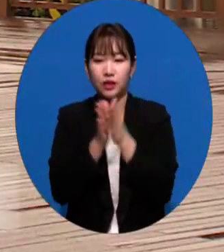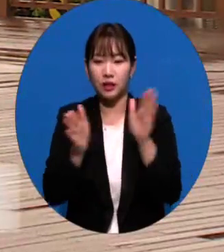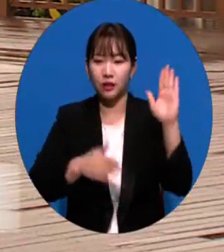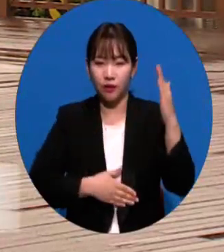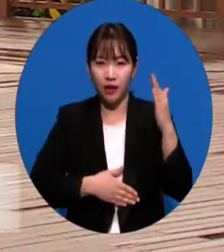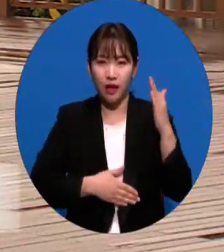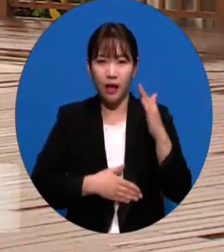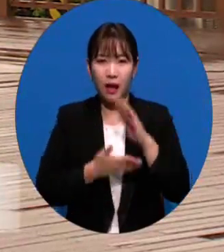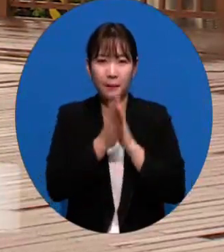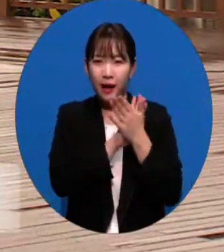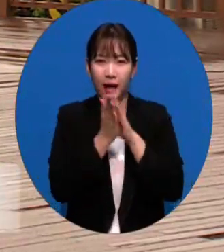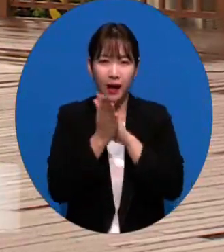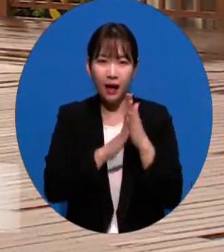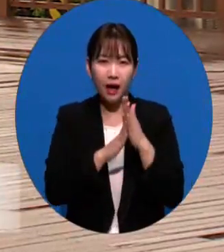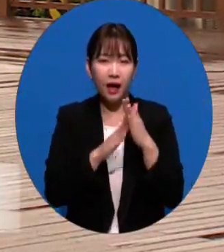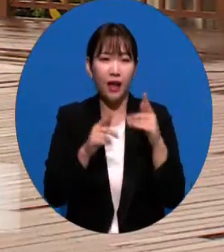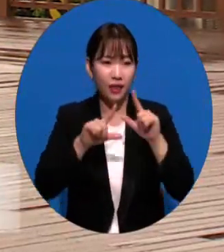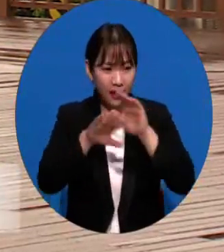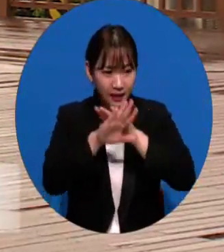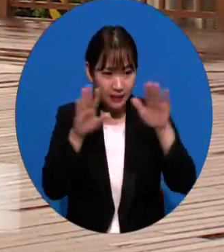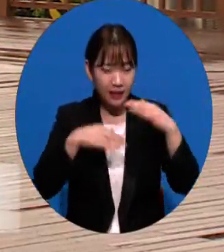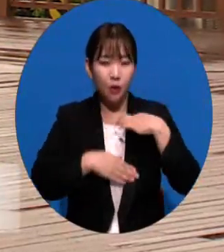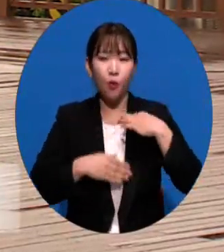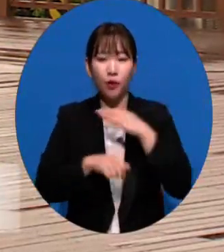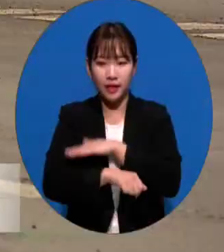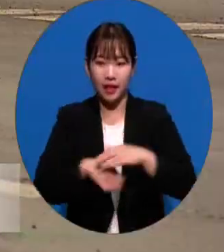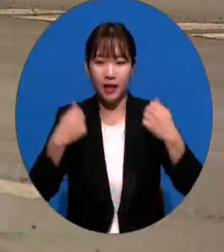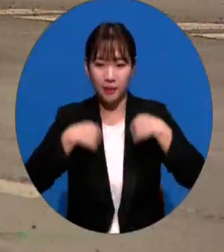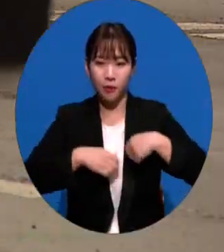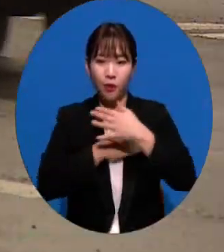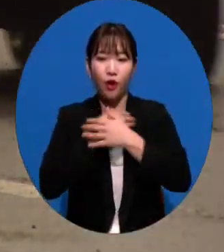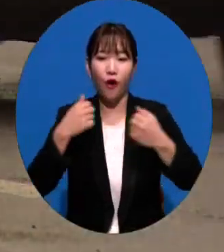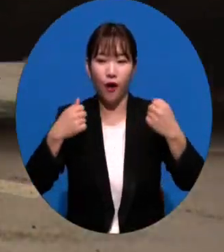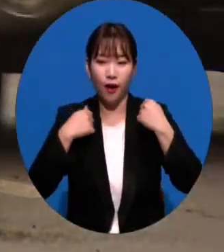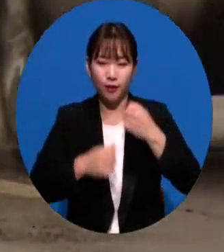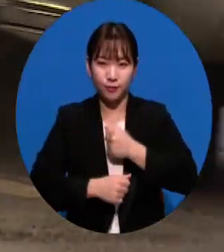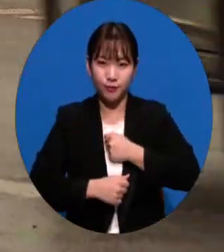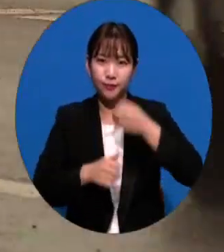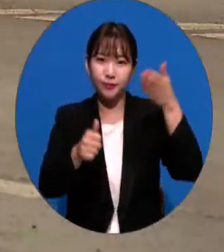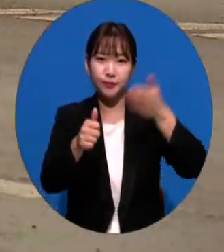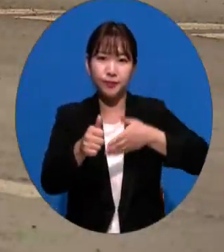오락가락하는 기온에 건강 잃지 않도록 옷차림에 유의하시기 바랍니다. MBC 뉴스 이다솔입니다.